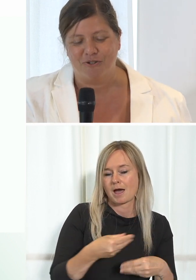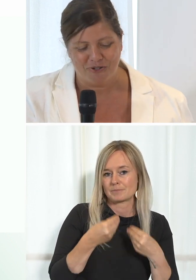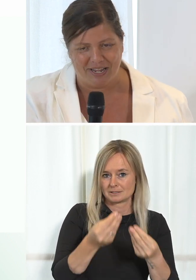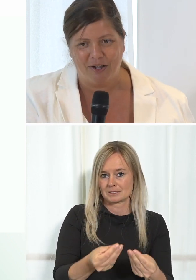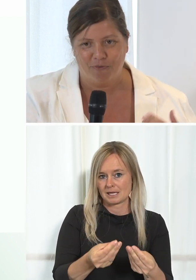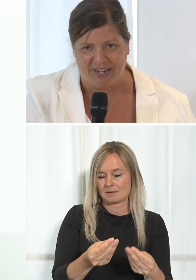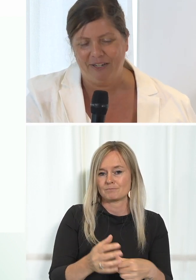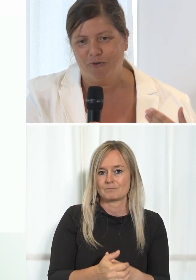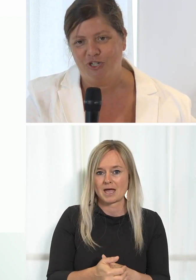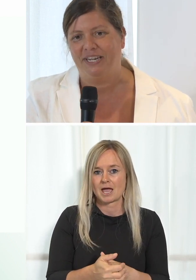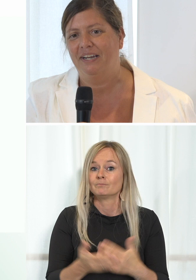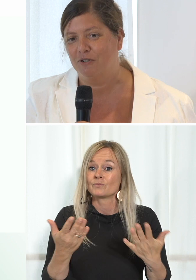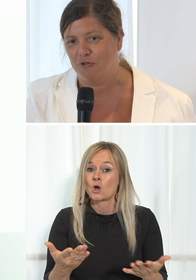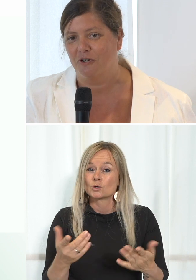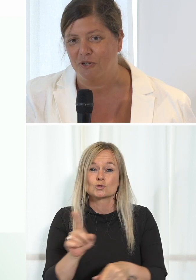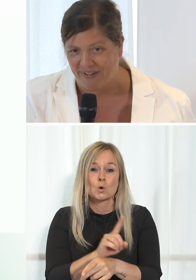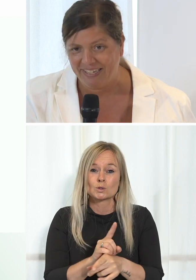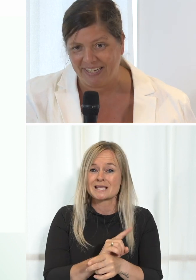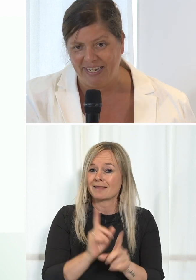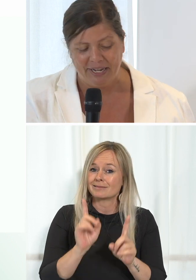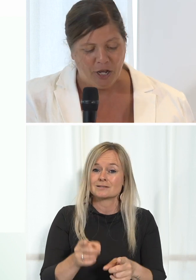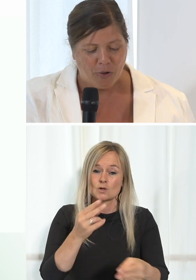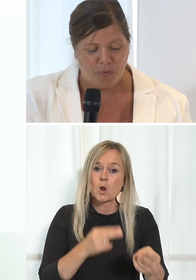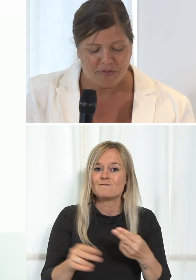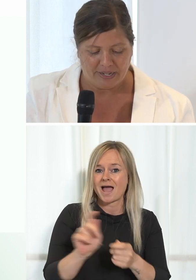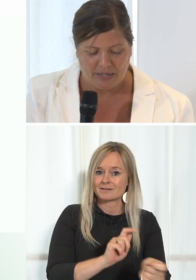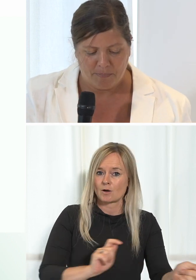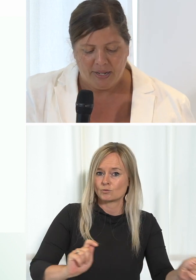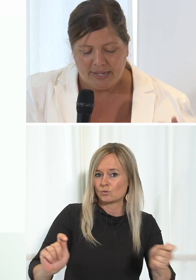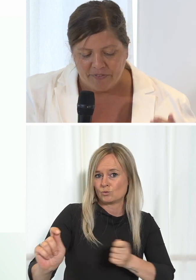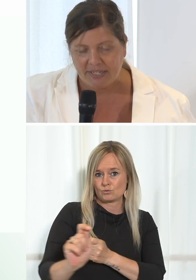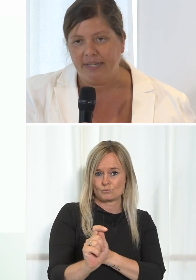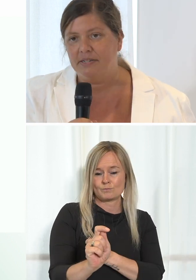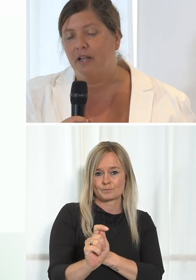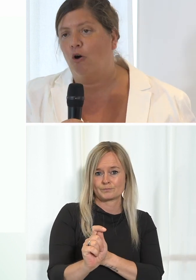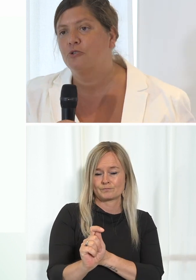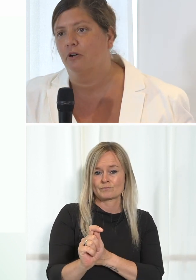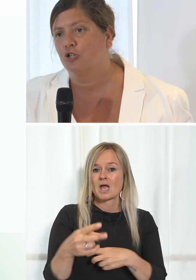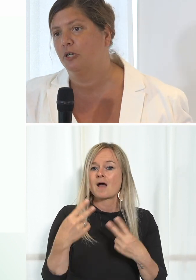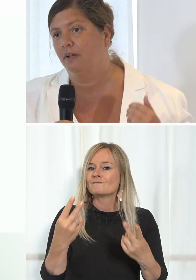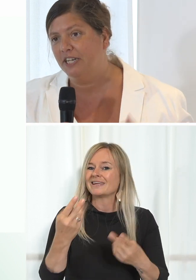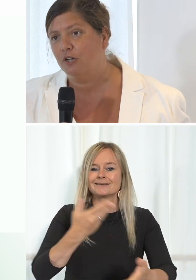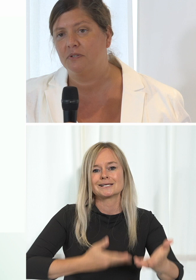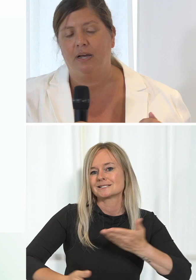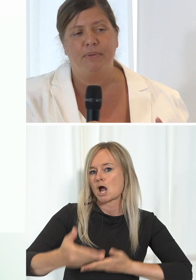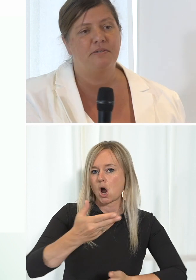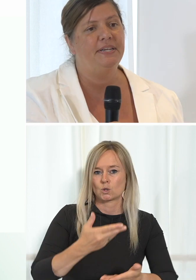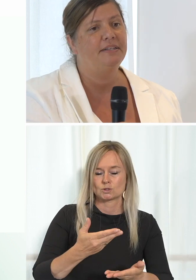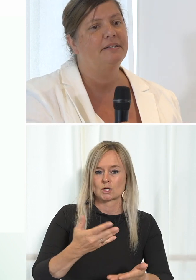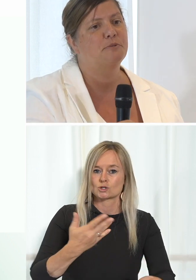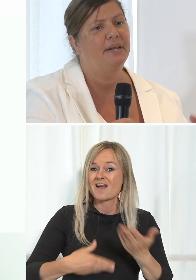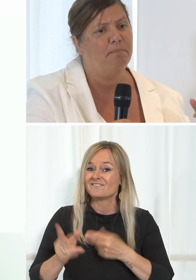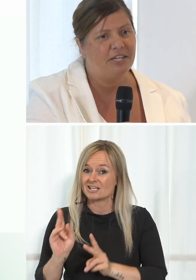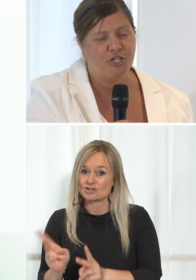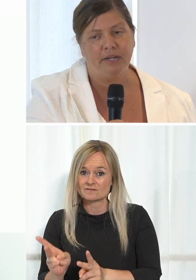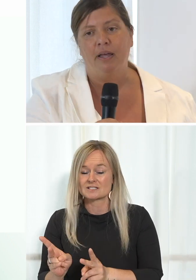Zeiten sozusagen auf Veränderung stehen, aber so soll es auch weitergehen und wichtig ist der Austausch. Der Wirtschaftskammer ist wichtig,